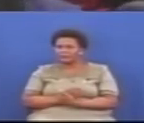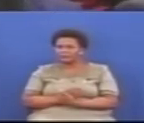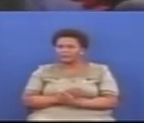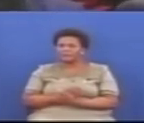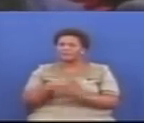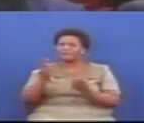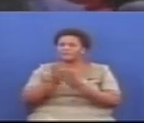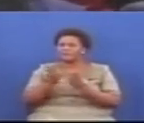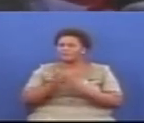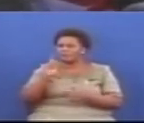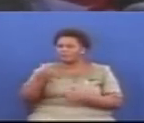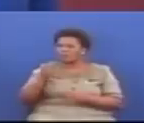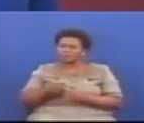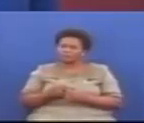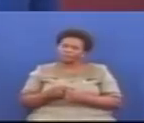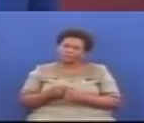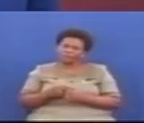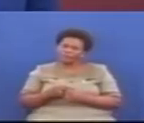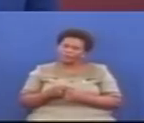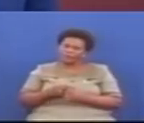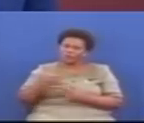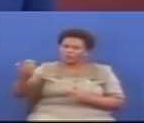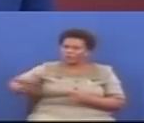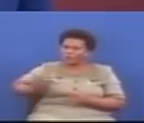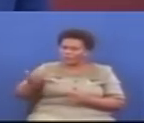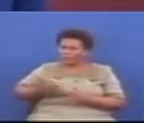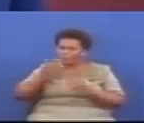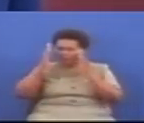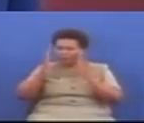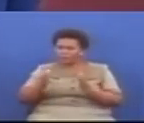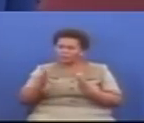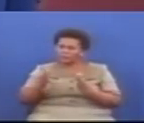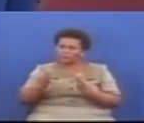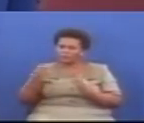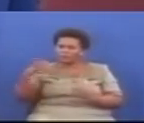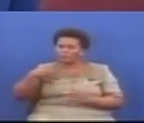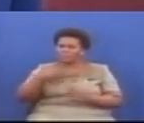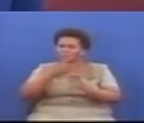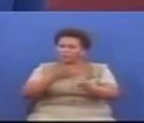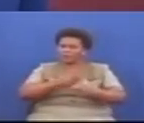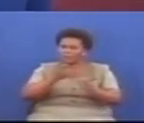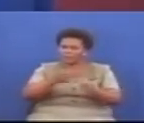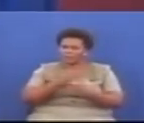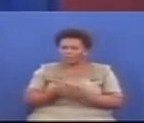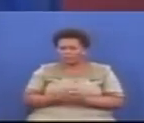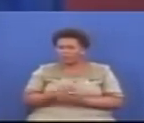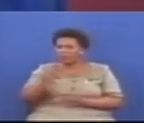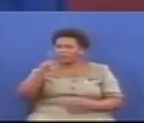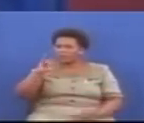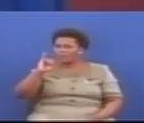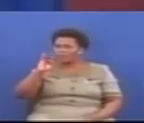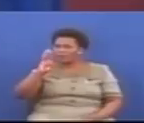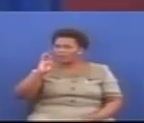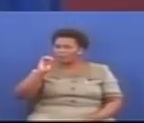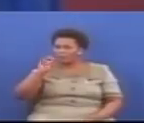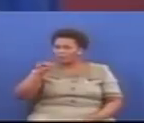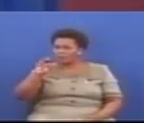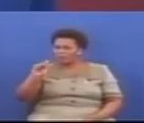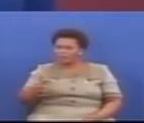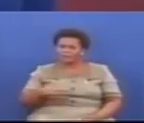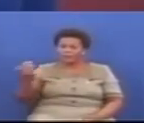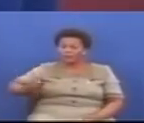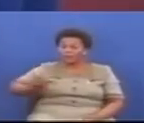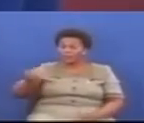kutoka Vwawa, ndugu George Kibona. Karibu sana George, popote pale ulipo. Wageni saba